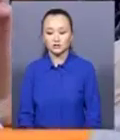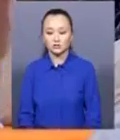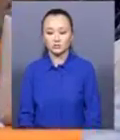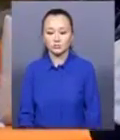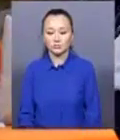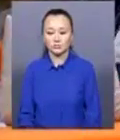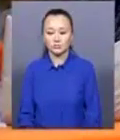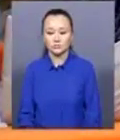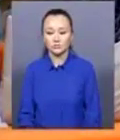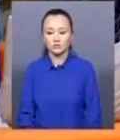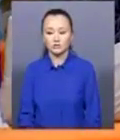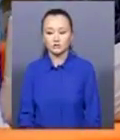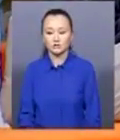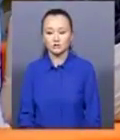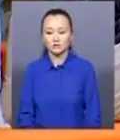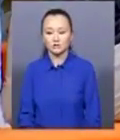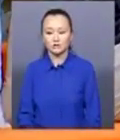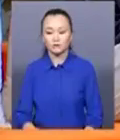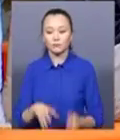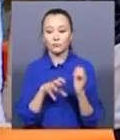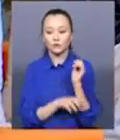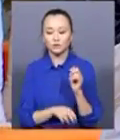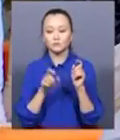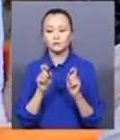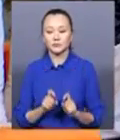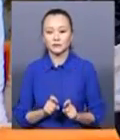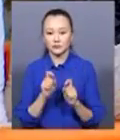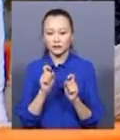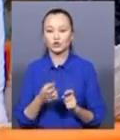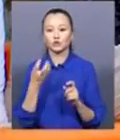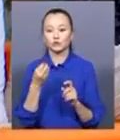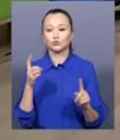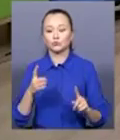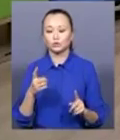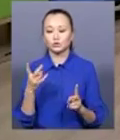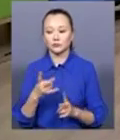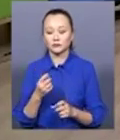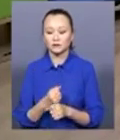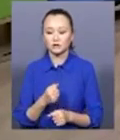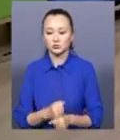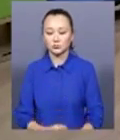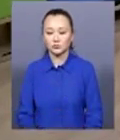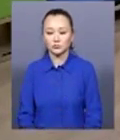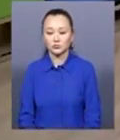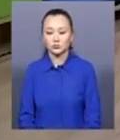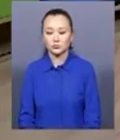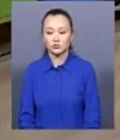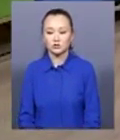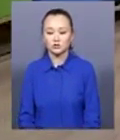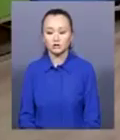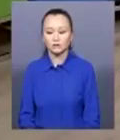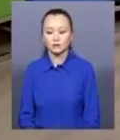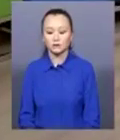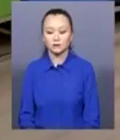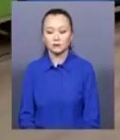собой. Вот такие. Вот после приседаний еще вот что-нибудь надо сделать? Да, нужно это, вот